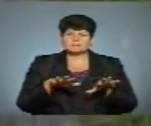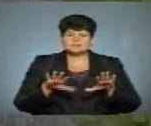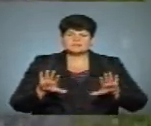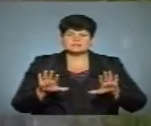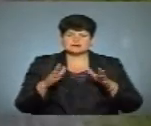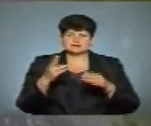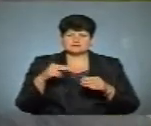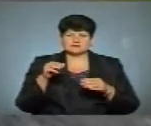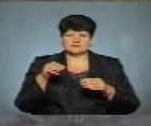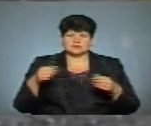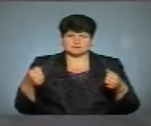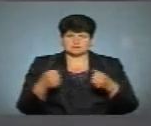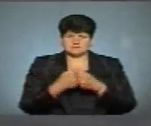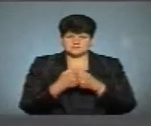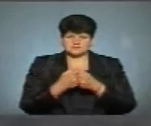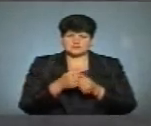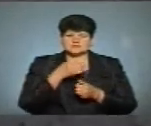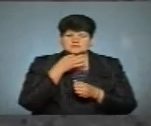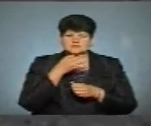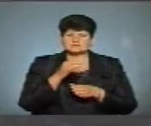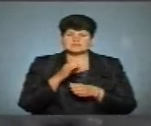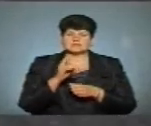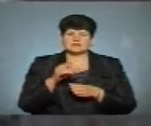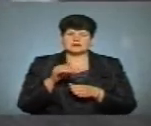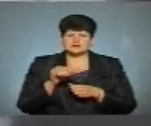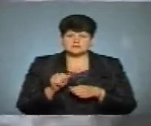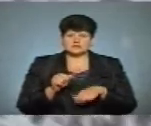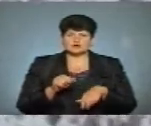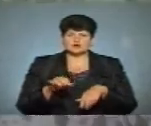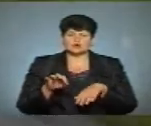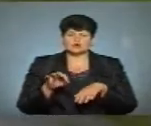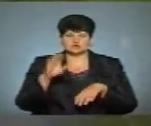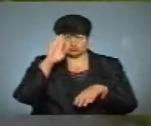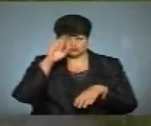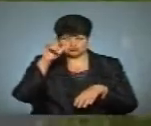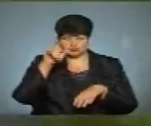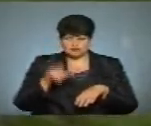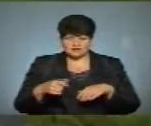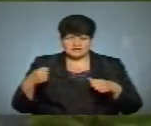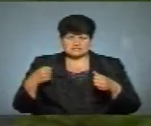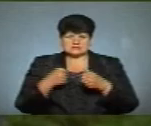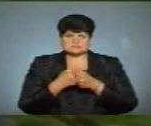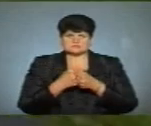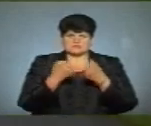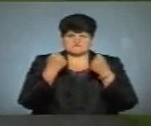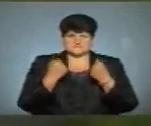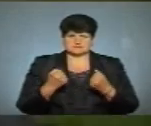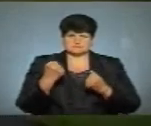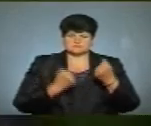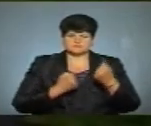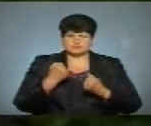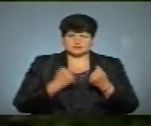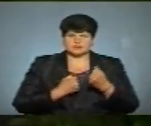сталася дорожньо-транспортна пригода. Як повідомив Сергій Крета, чоловіка на проїжджій частині дороги збив водій вантажівки, водій –